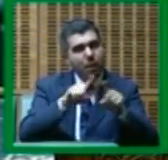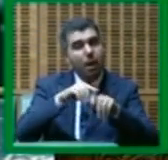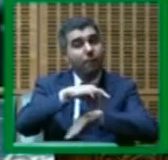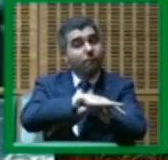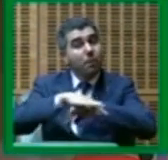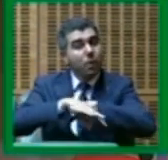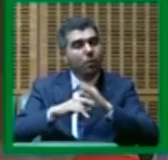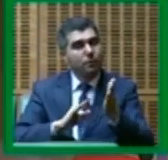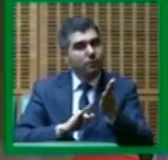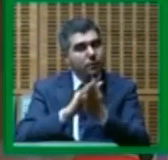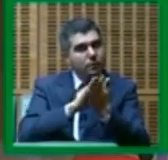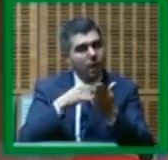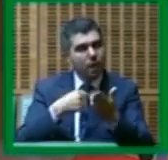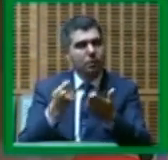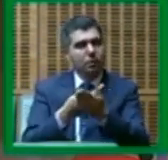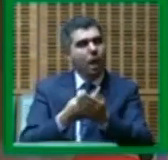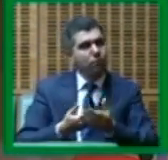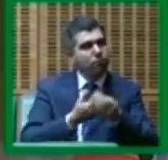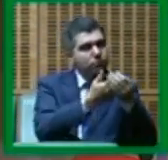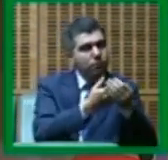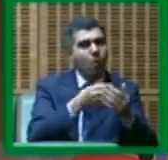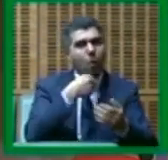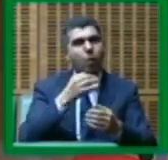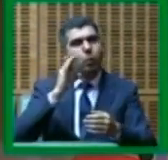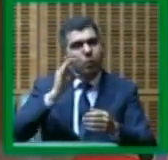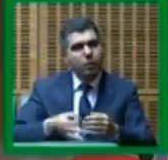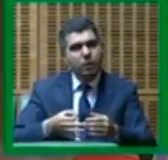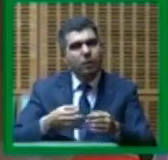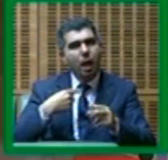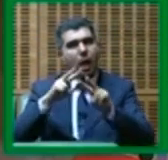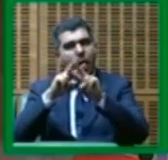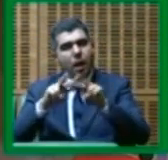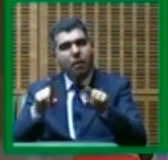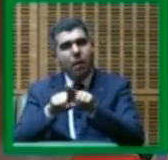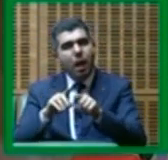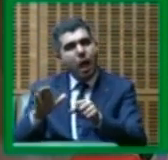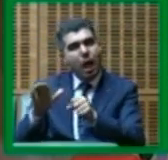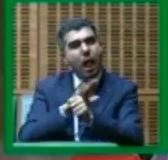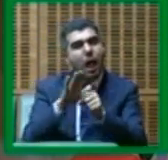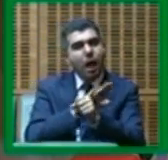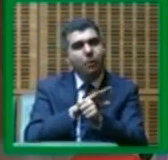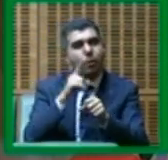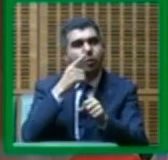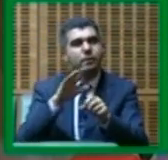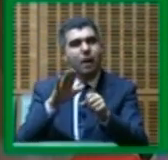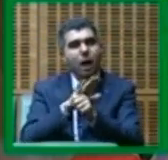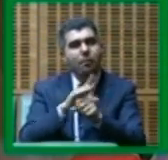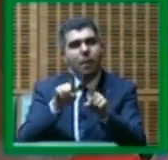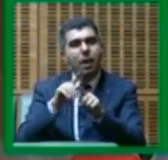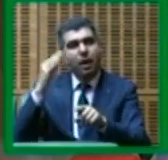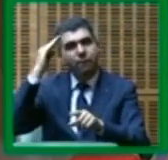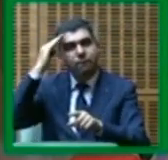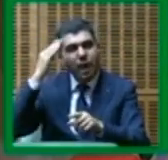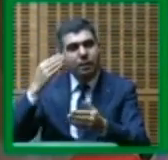أساس أننا ندرسوه. اكيد انه غادي يمكننا باش نديروا نسبه ديال المال اللي غادي تكون ايجابيه جدا اذا كان فيه